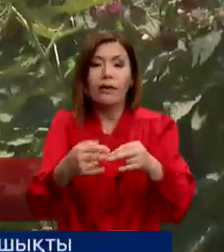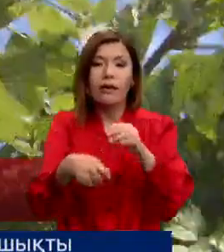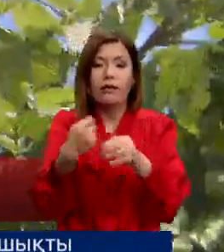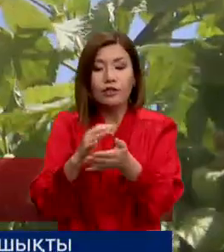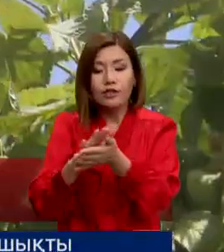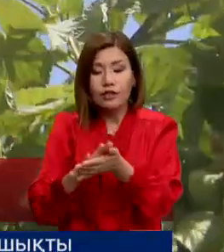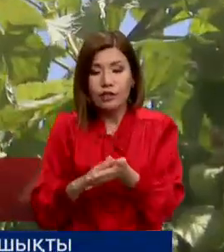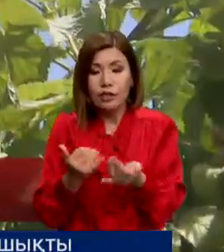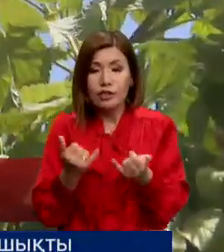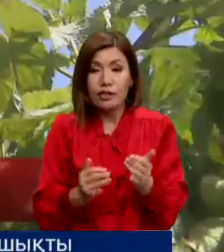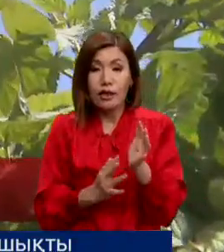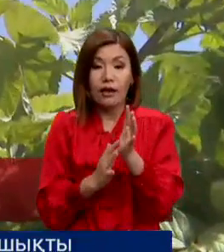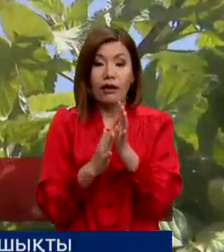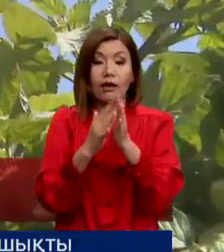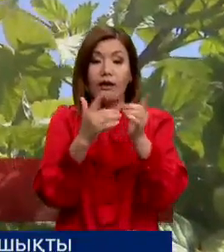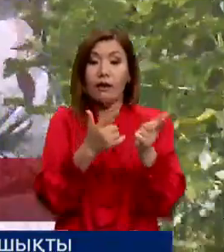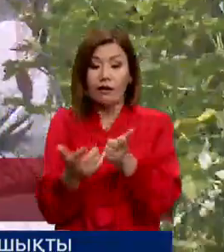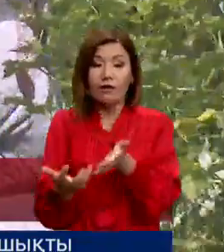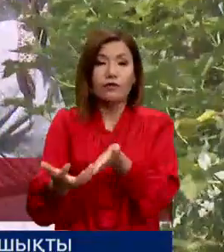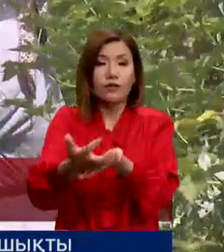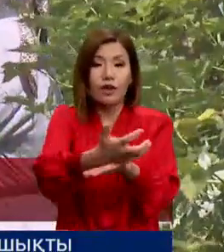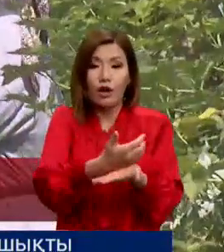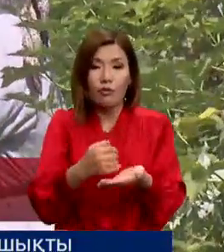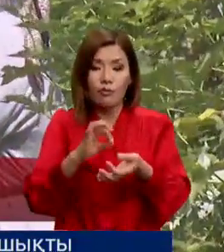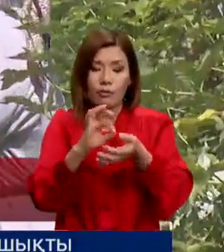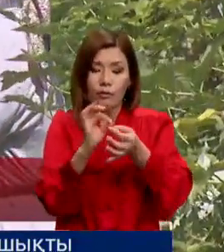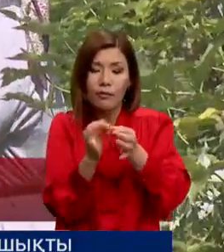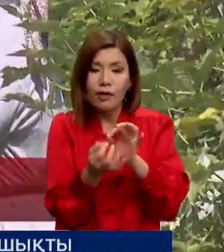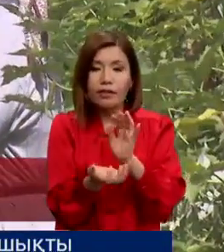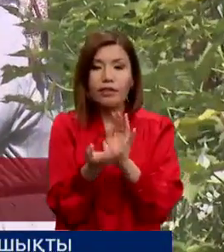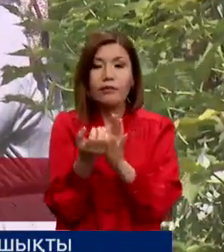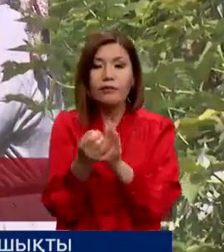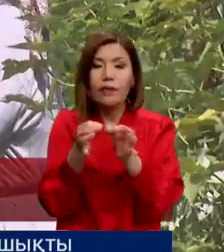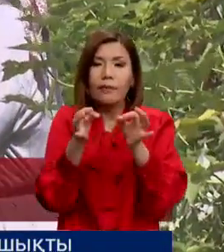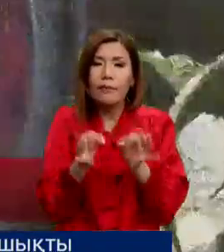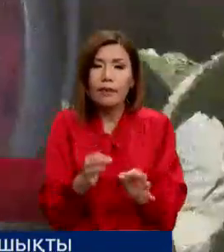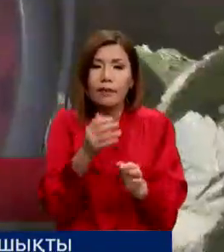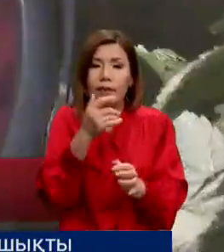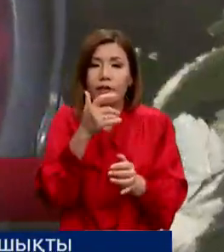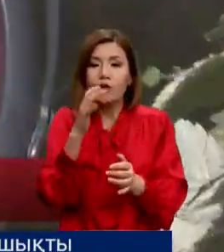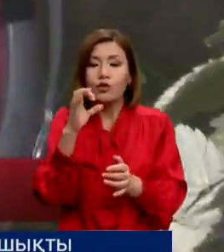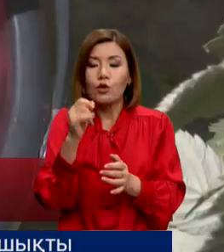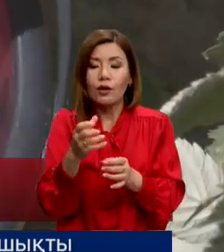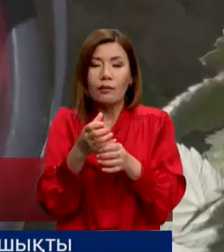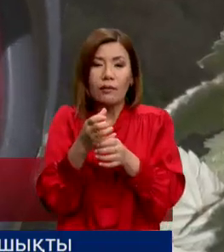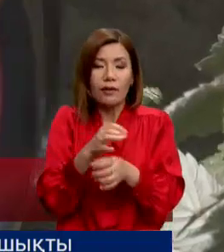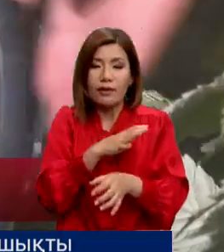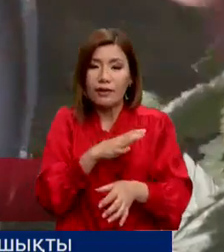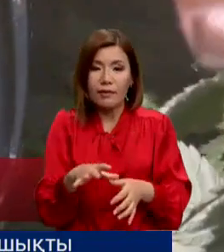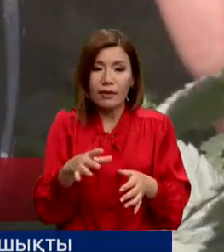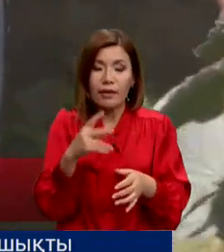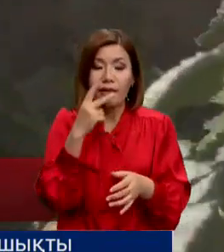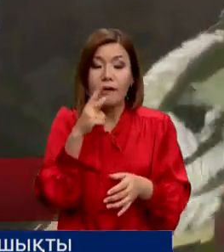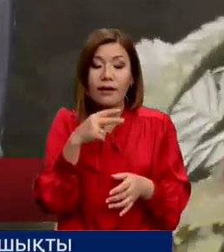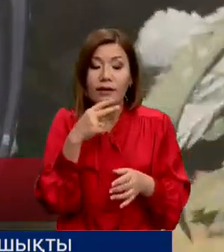а сейчас в разгаре сбор урожая. Тут уж вообще ювелирная работа. Малину нужно собрать так, чтобы она сок не пустила и не расквасилась, даже на